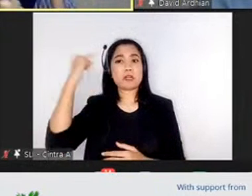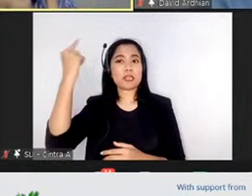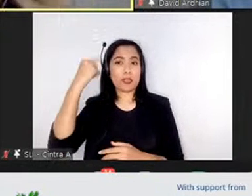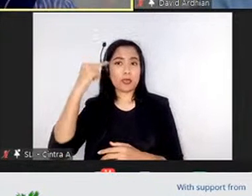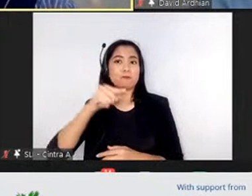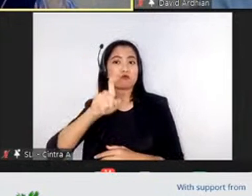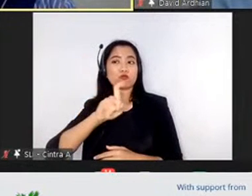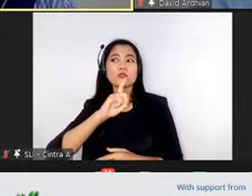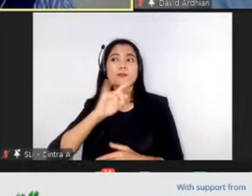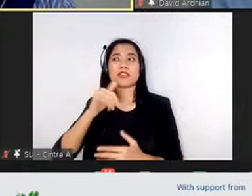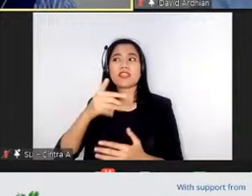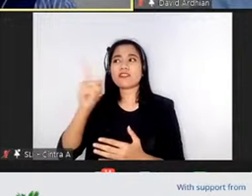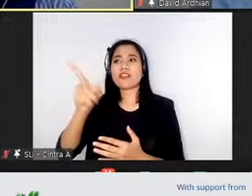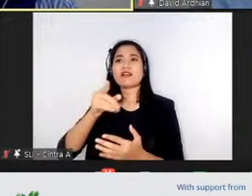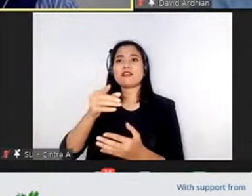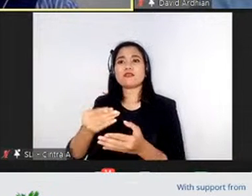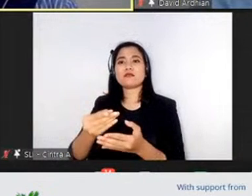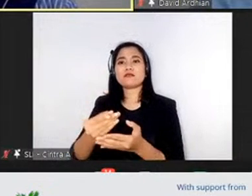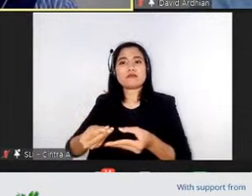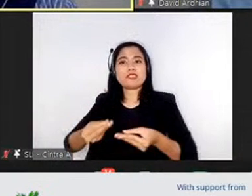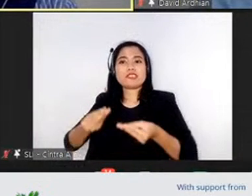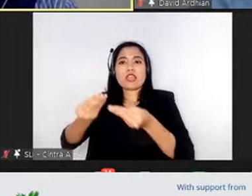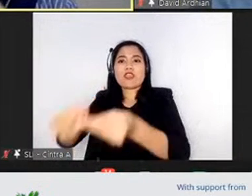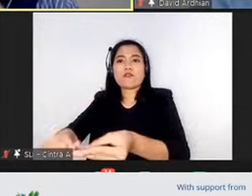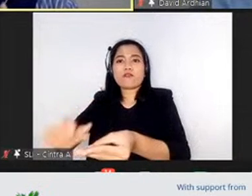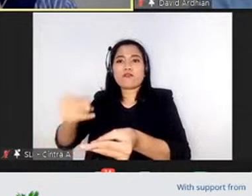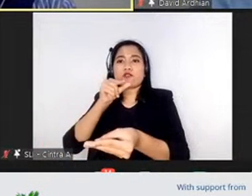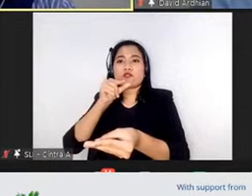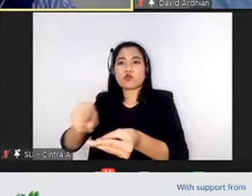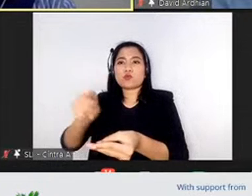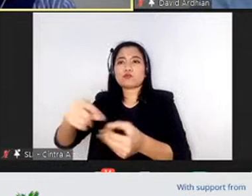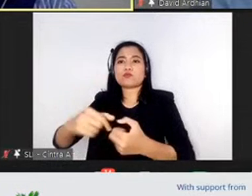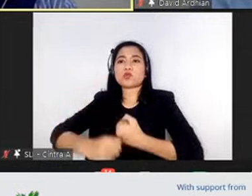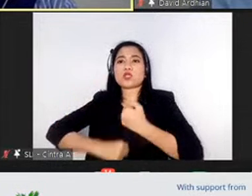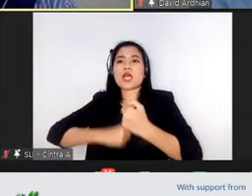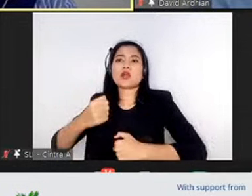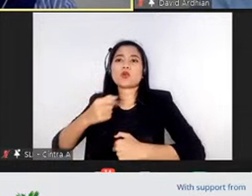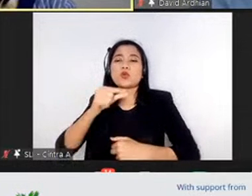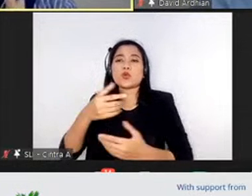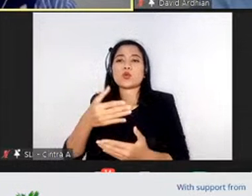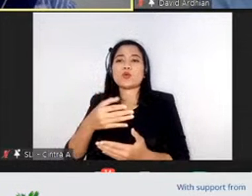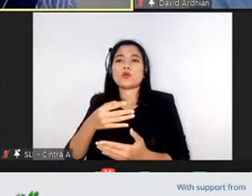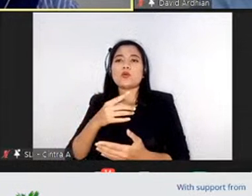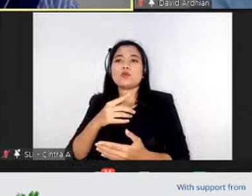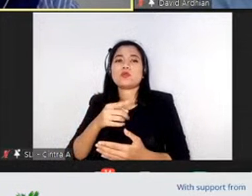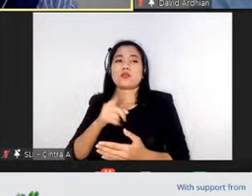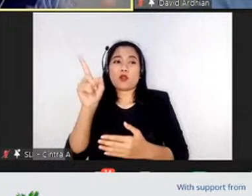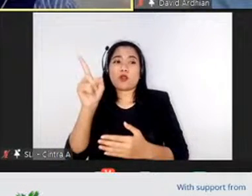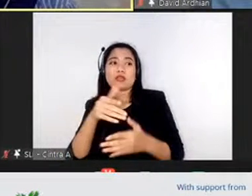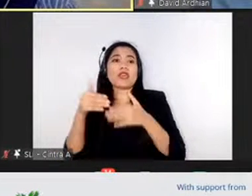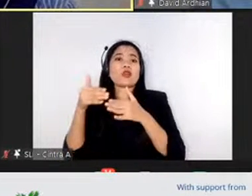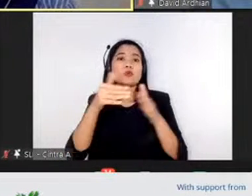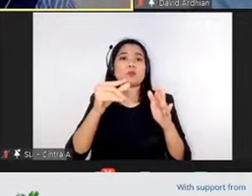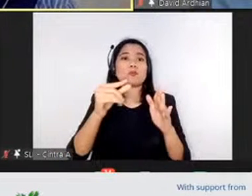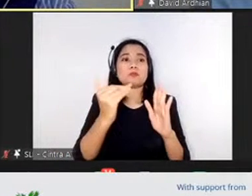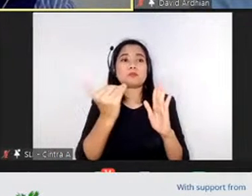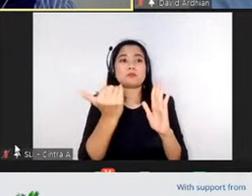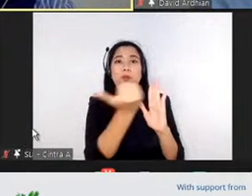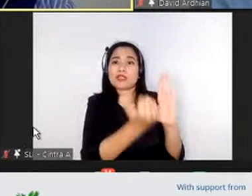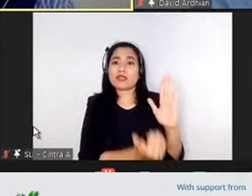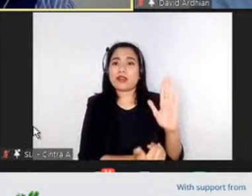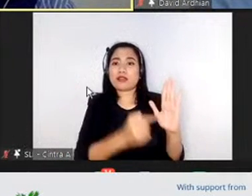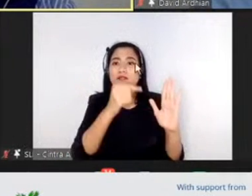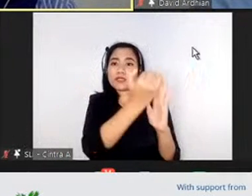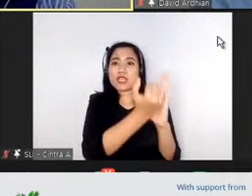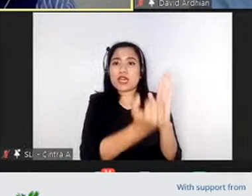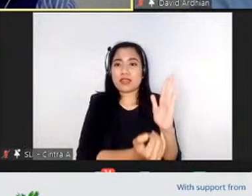semacam insentif gitu bagi perusahaan-perusahaan yang bisa memenuhi Eh persyaratan-persyaratan ini Apabila nanti rencana aksi nasional